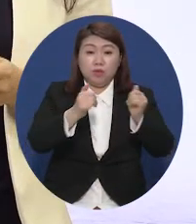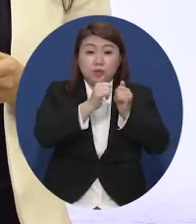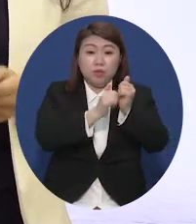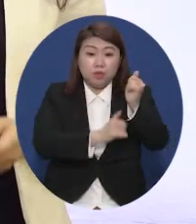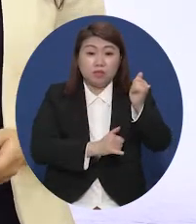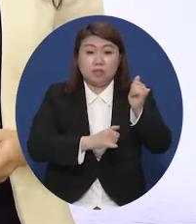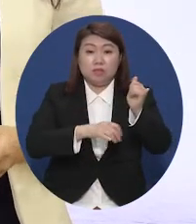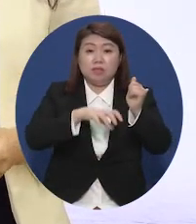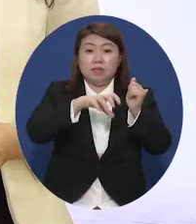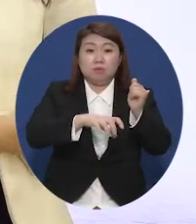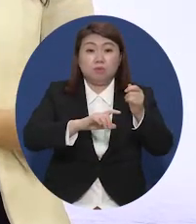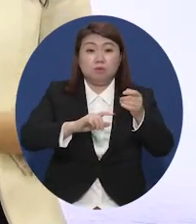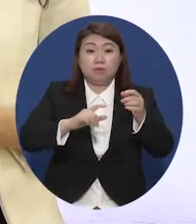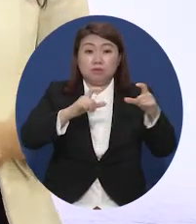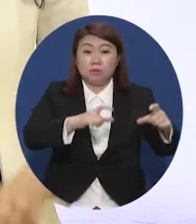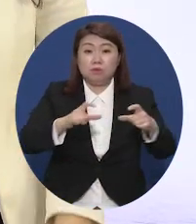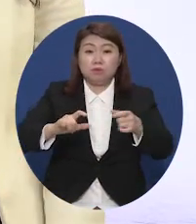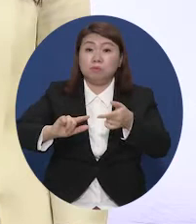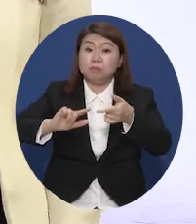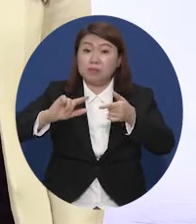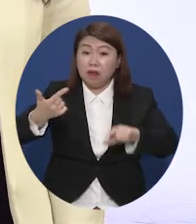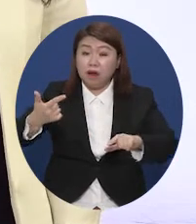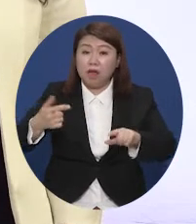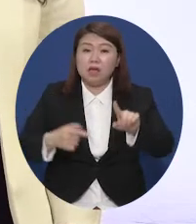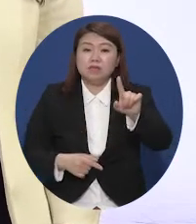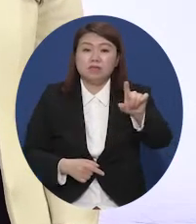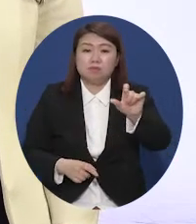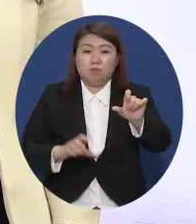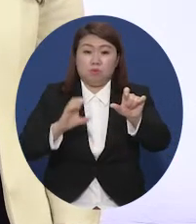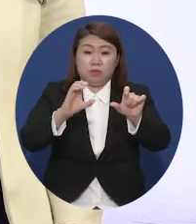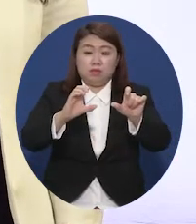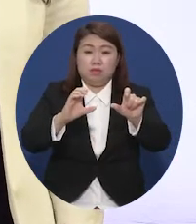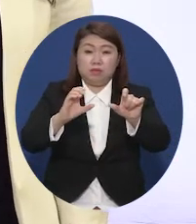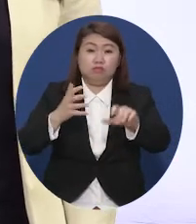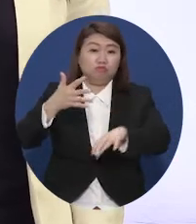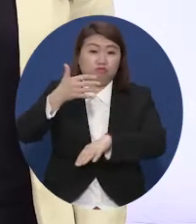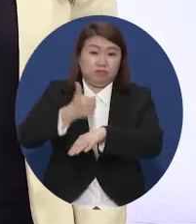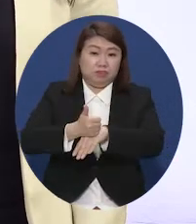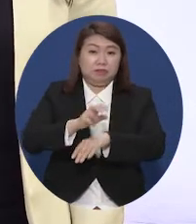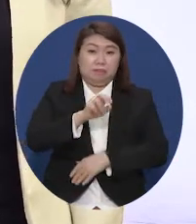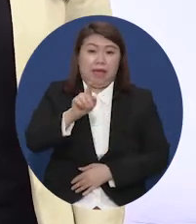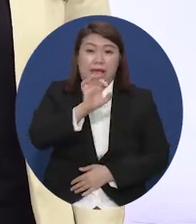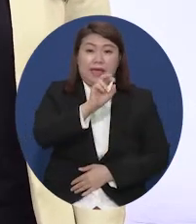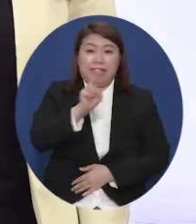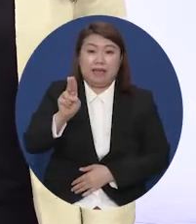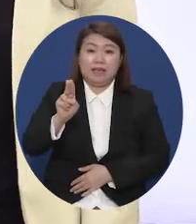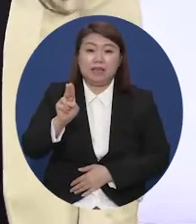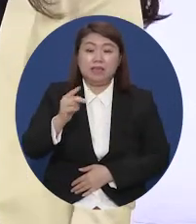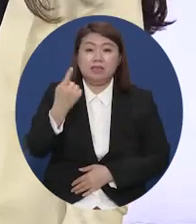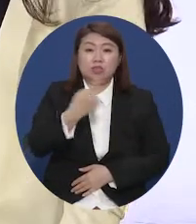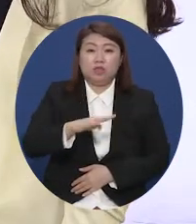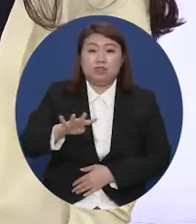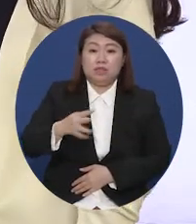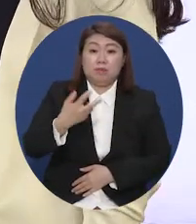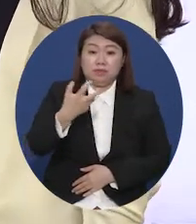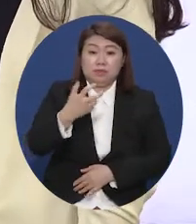마야 마야 황금기 때 세워진 도시들과는 다르게 15세기에 건설된 후기 마야의 도시입니다